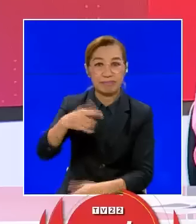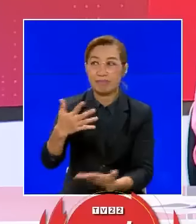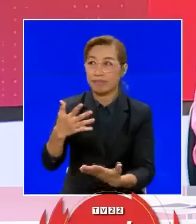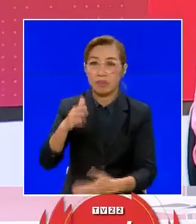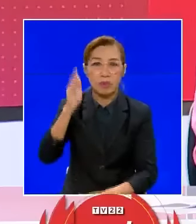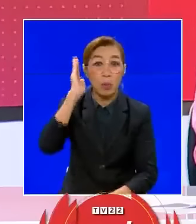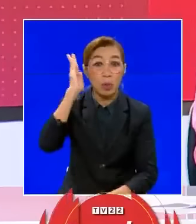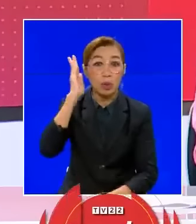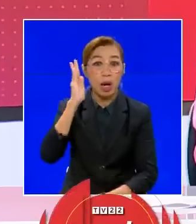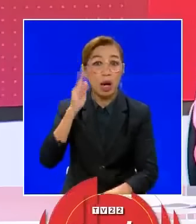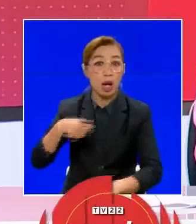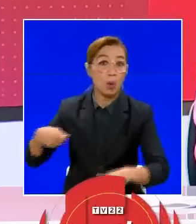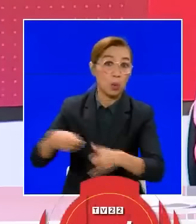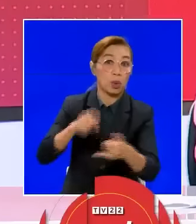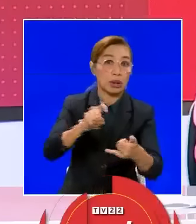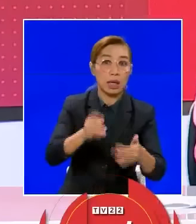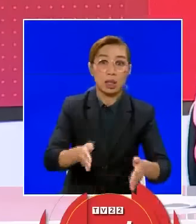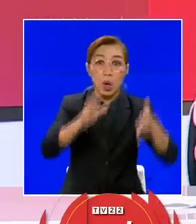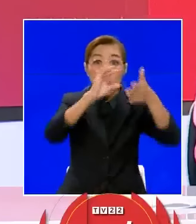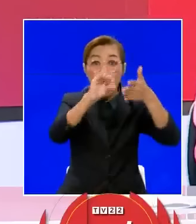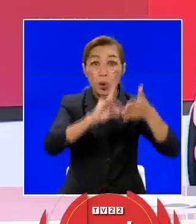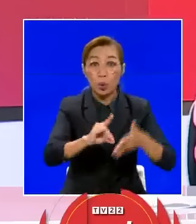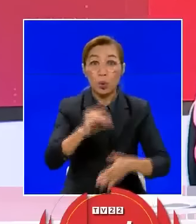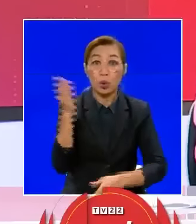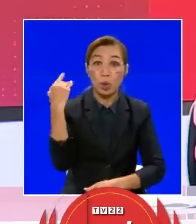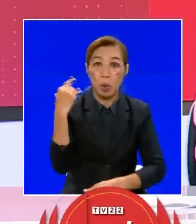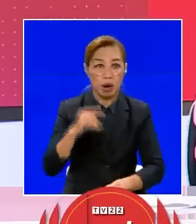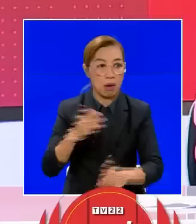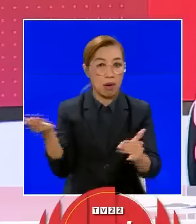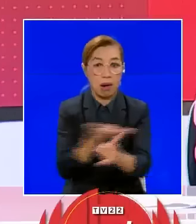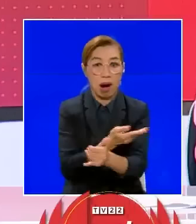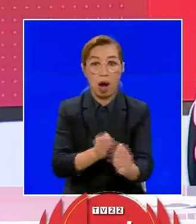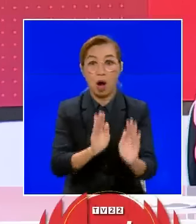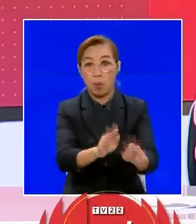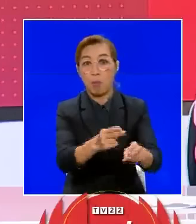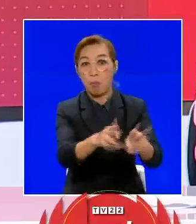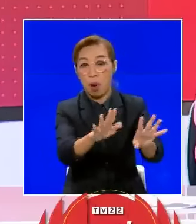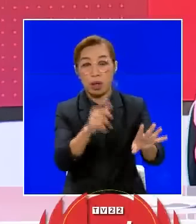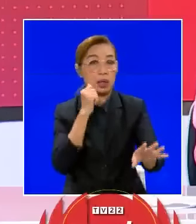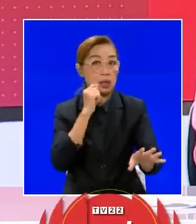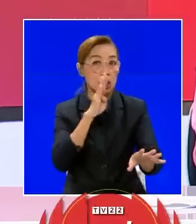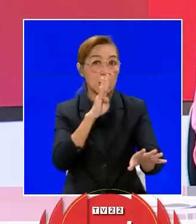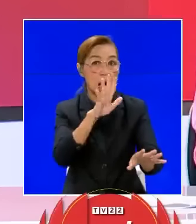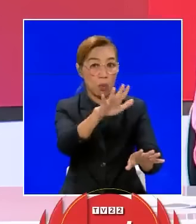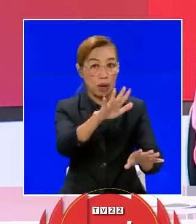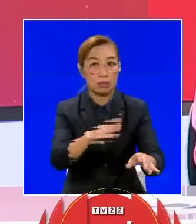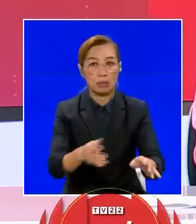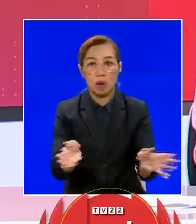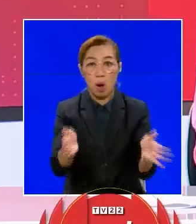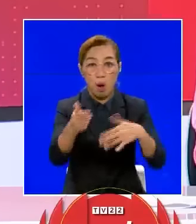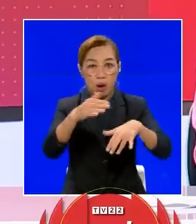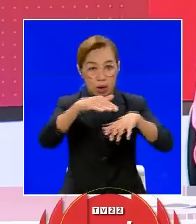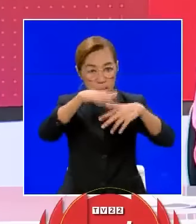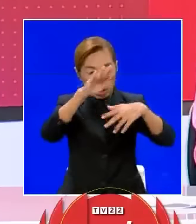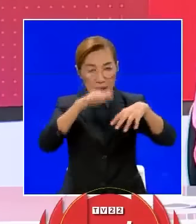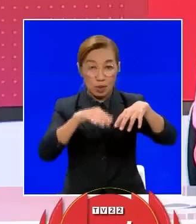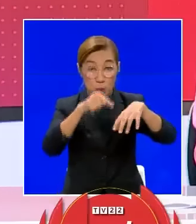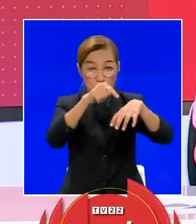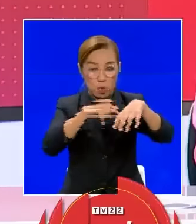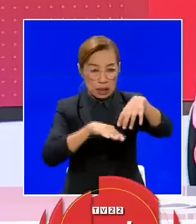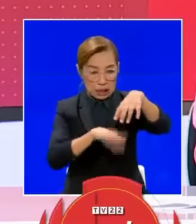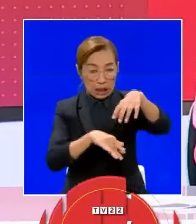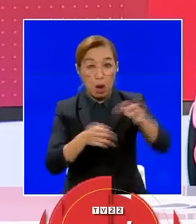ผู้ชายถูกฆ่าอยู่ในคอนโดโอ้4-5วันจนเพื่อนบ้านทั้งห้องข้างล่างห้องข้างเขาก็ได้กลิ่นกันแล้วเนี่ยนะครับแล้วเมื่อวานนี้ก็เ